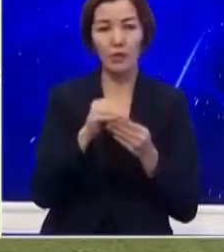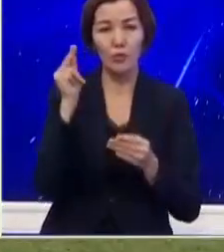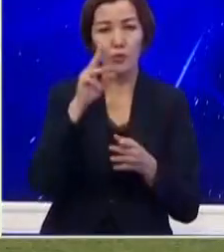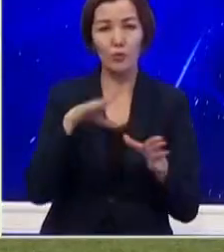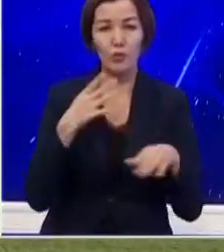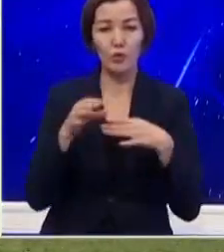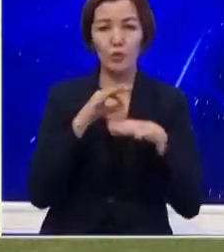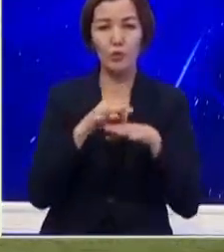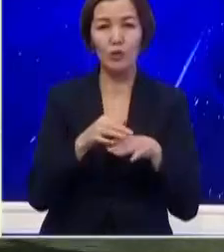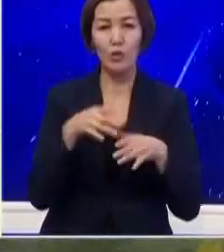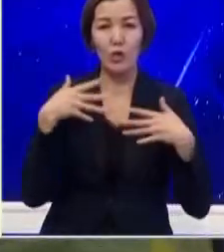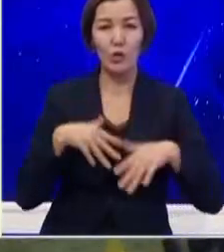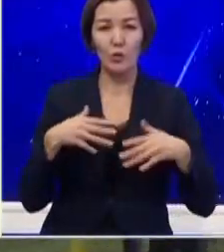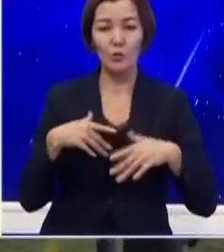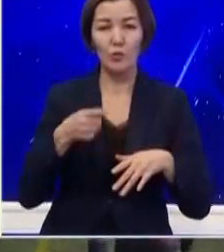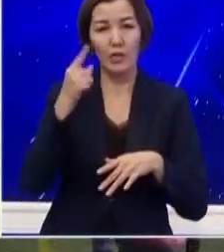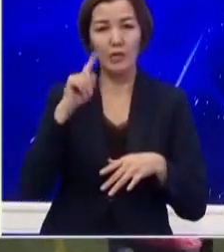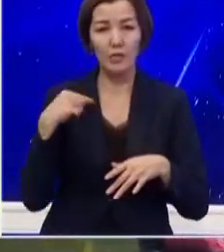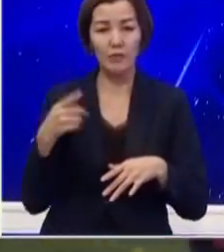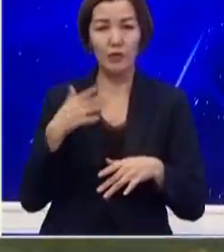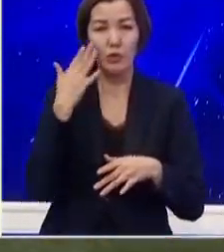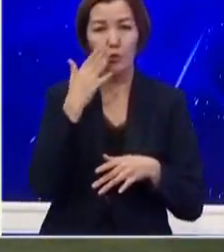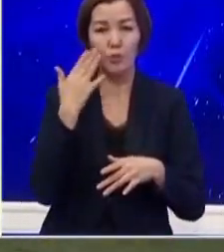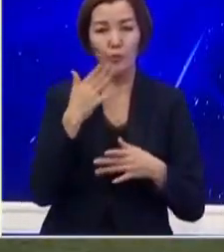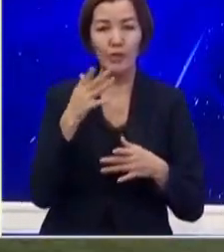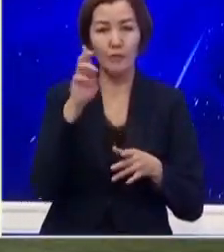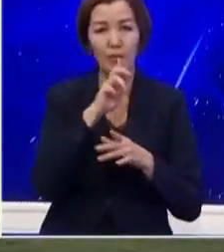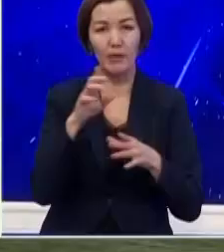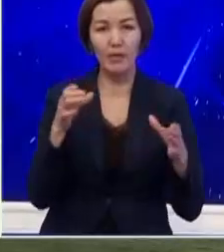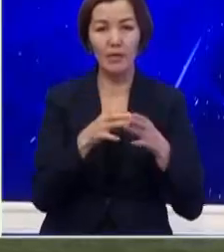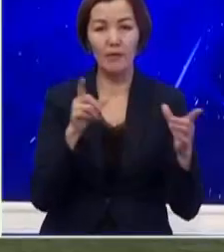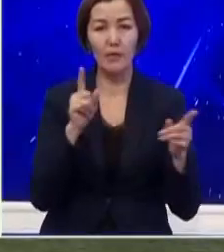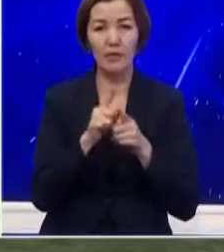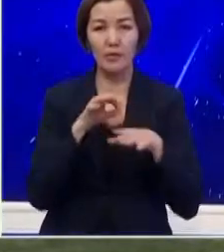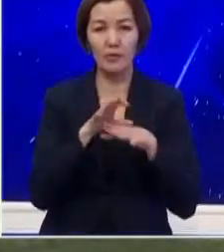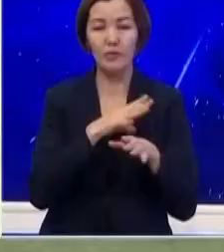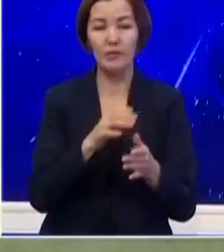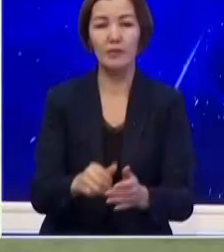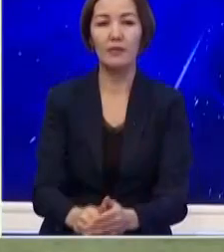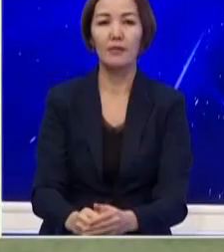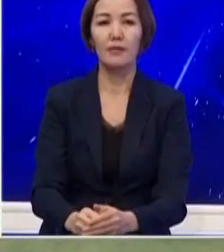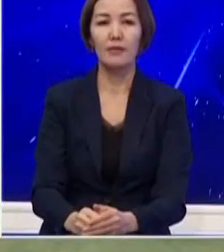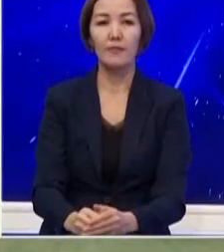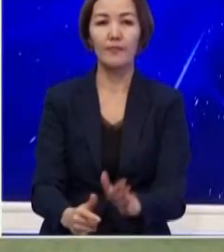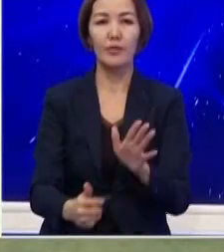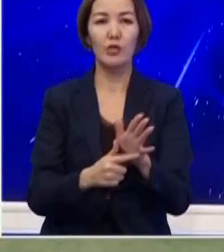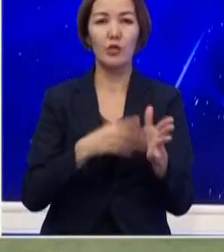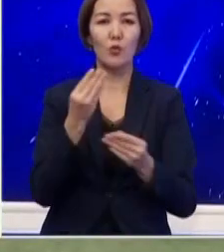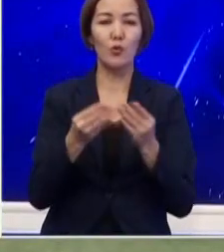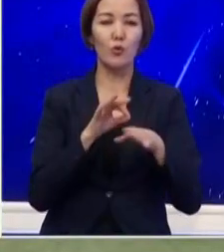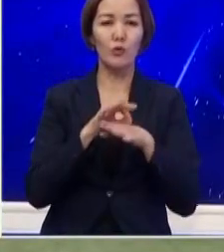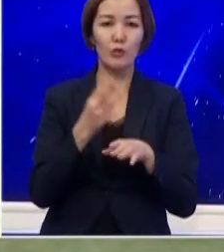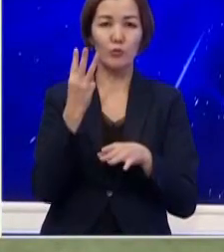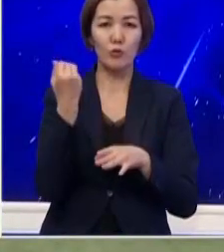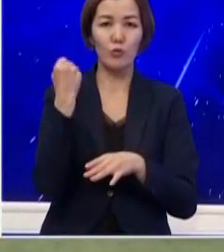жиындарын өткізген. Грузия, Әзербайжан, Румыния елдерінің командалармен жолдастық кездесулер ұйымдастырылды. Жеті ойын өткізіп,